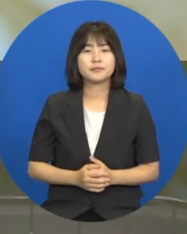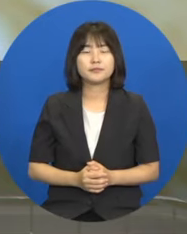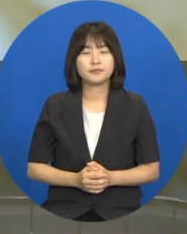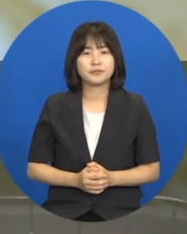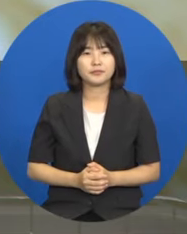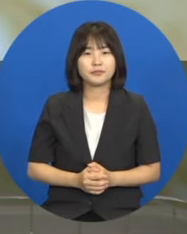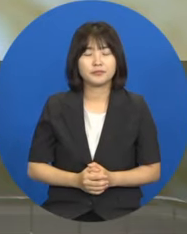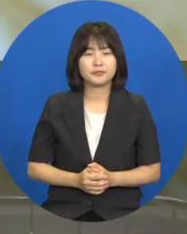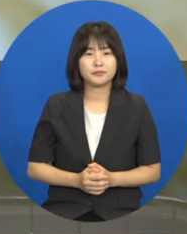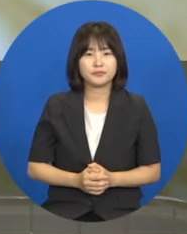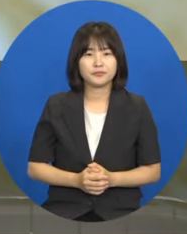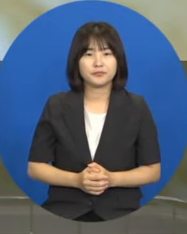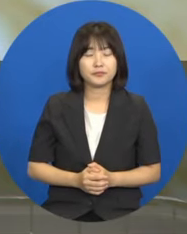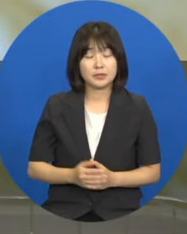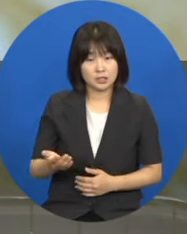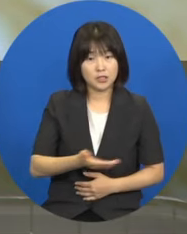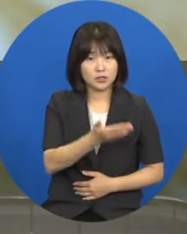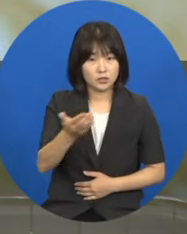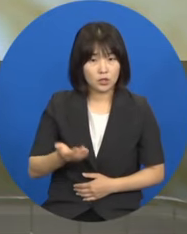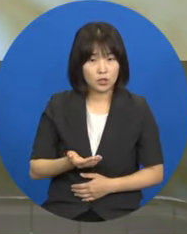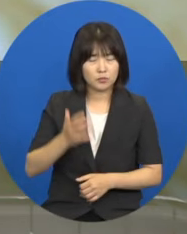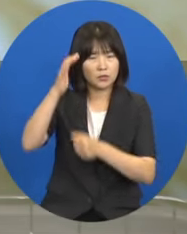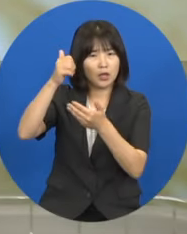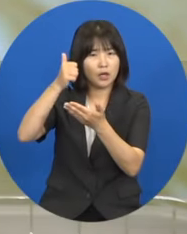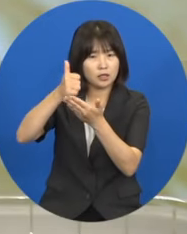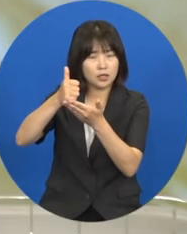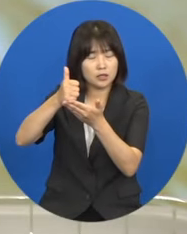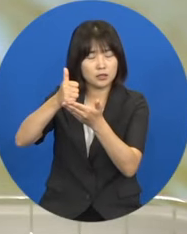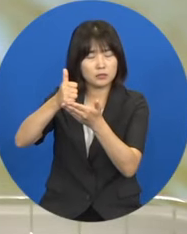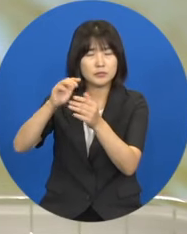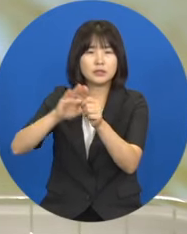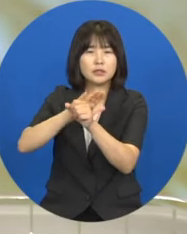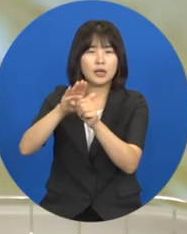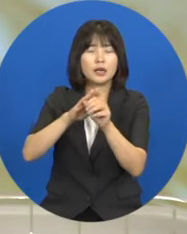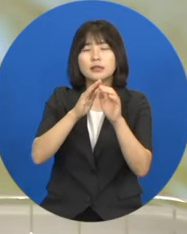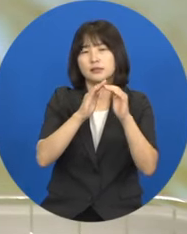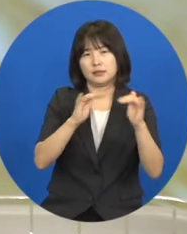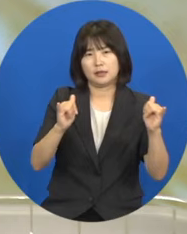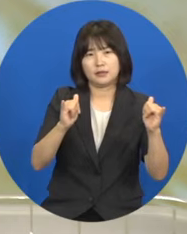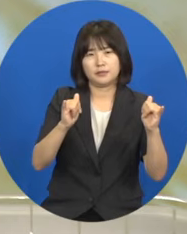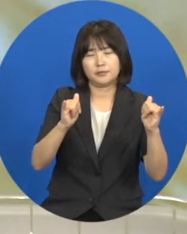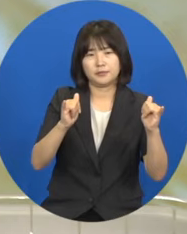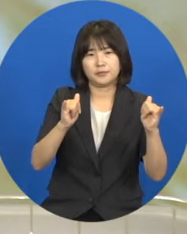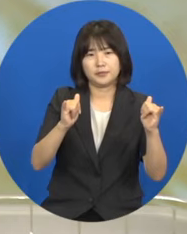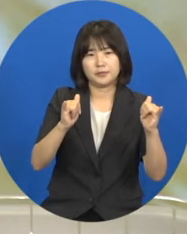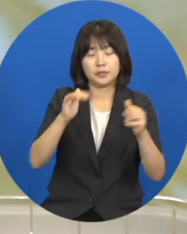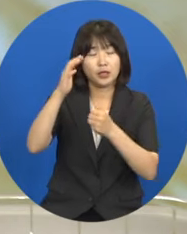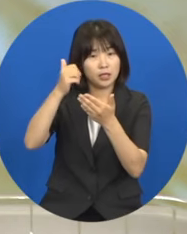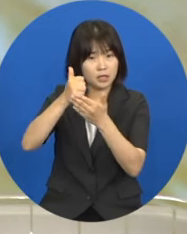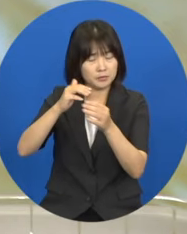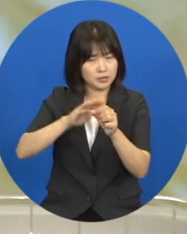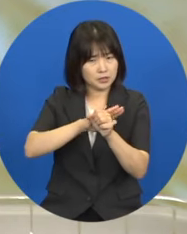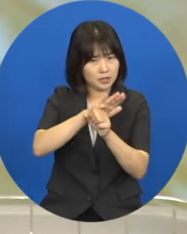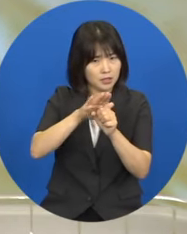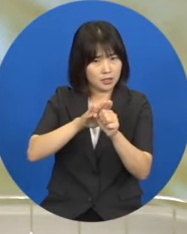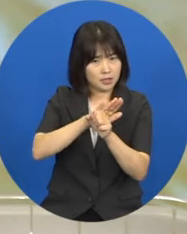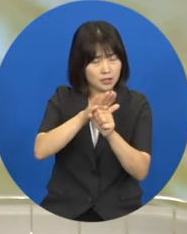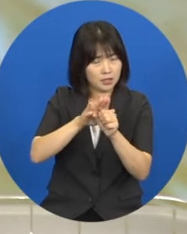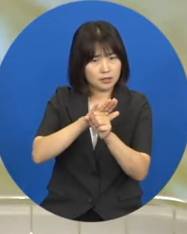여러분, 전제는 하나님을 사랑하는 사람들이라는 겁니다. 하나님을